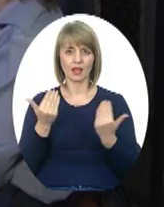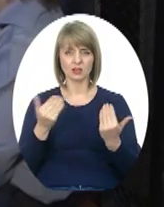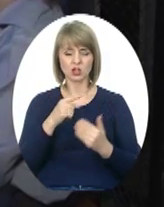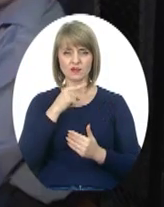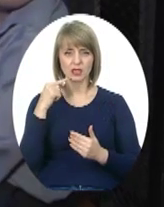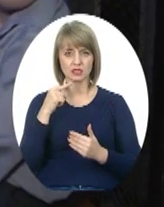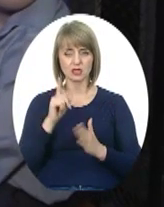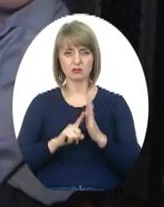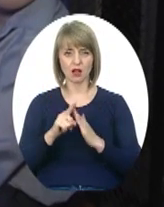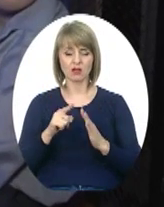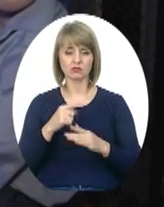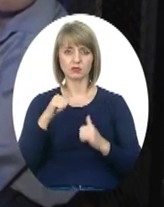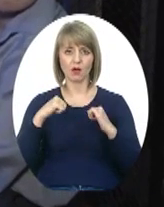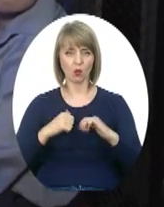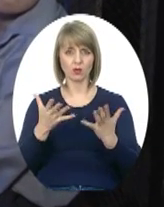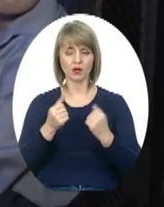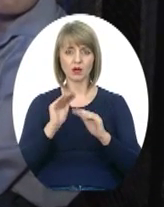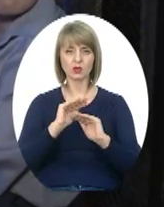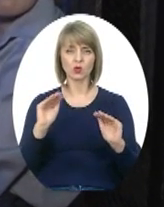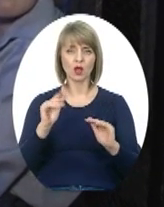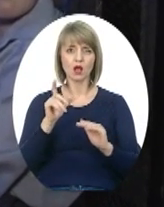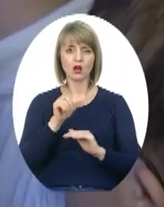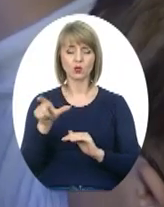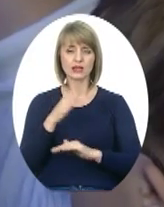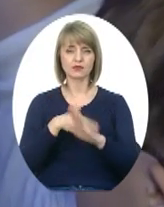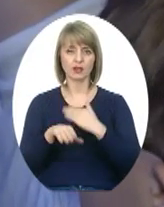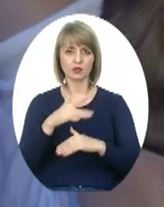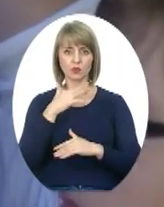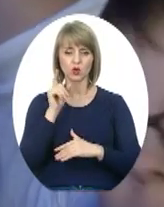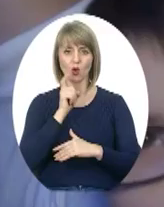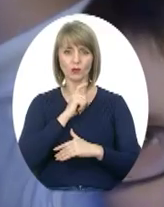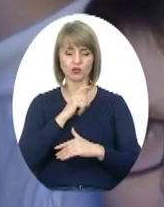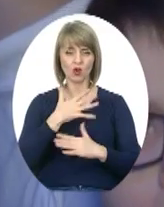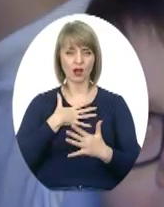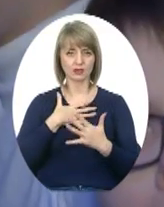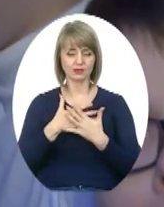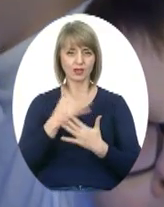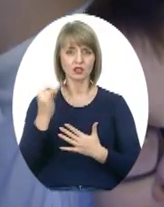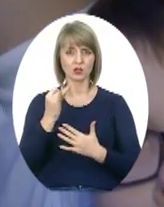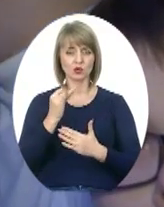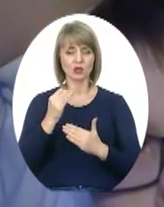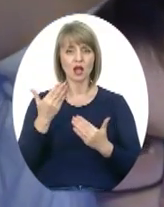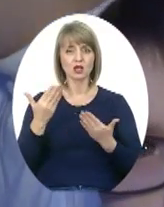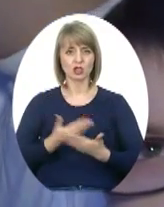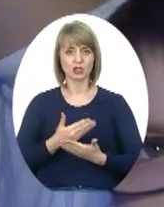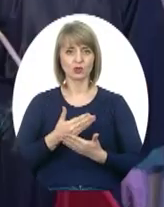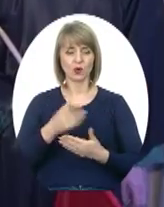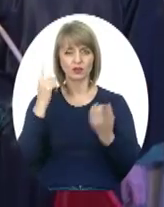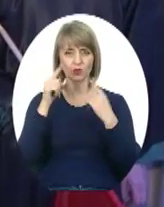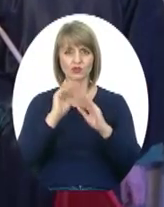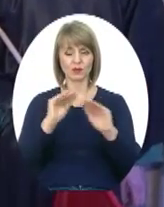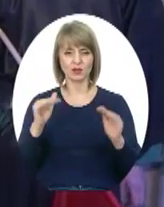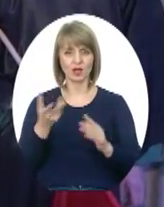особенных. Сейчас в России стали спокойно принимать людей с инвалидностью. Многие амичи активно интересуются жизнью особенных детей и